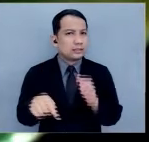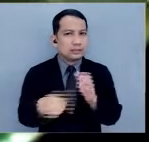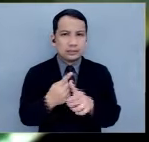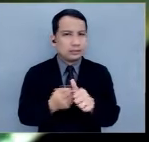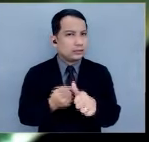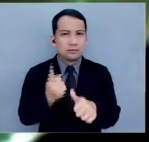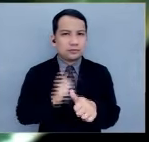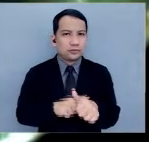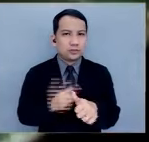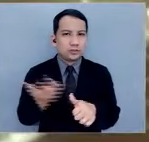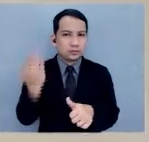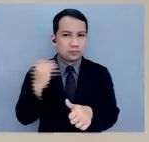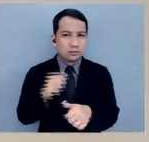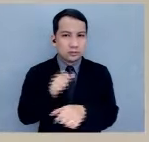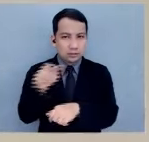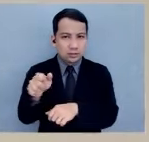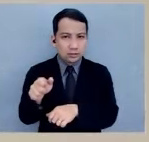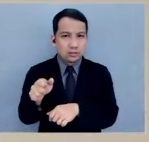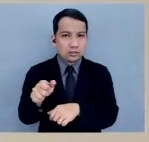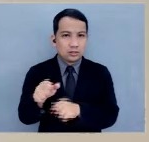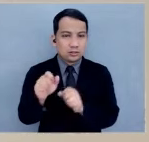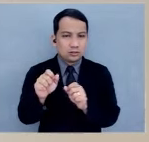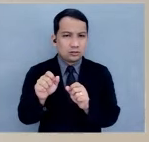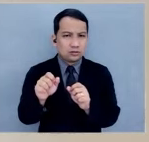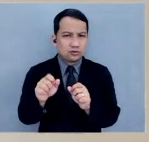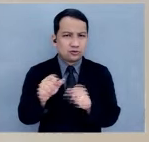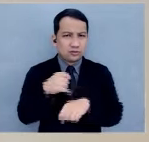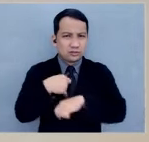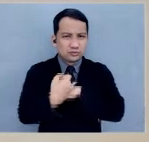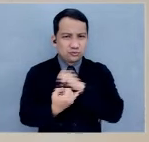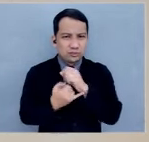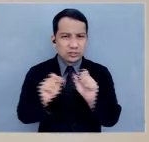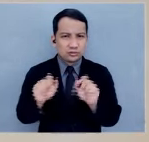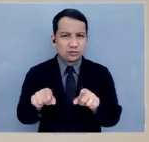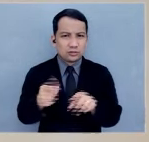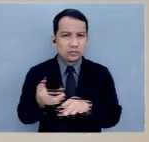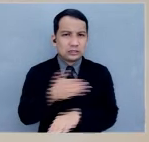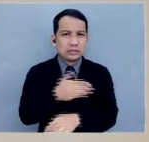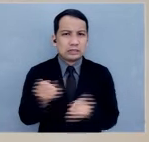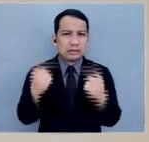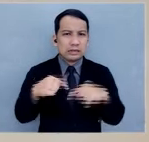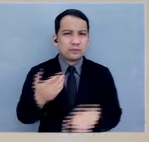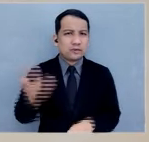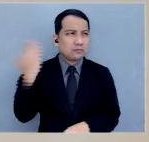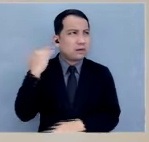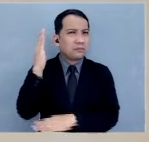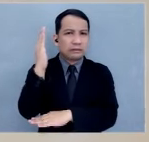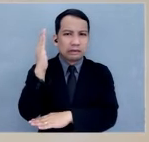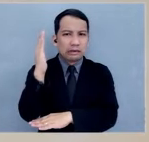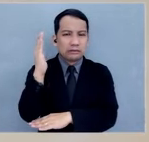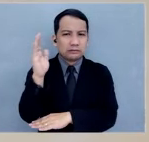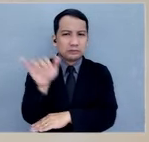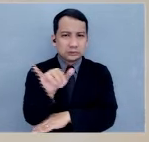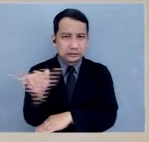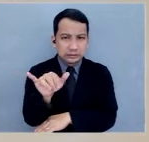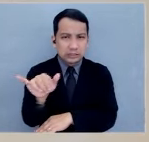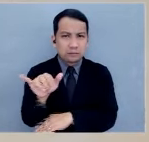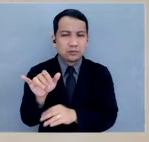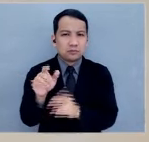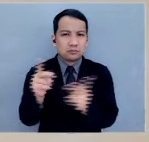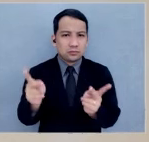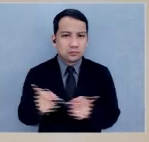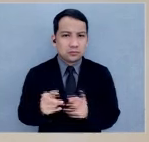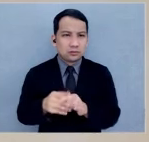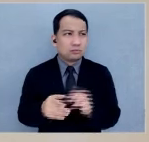na nilooban ng pawn shop. Nangyari rin po sa katanghaliang tapat yung nasabing insidente noong